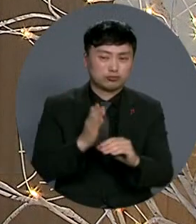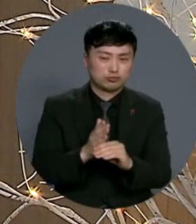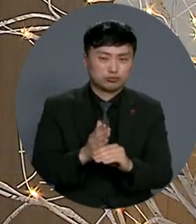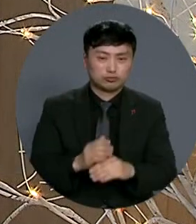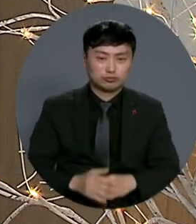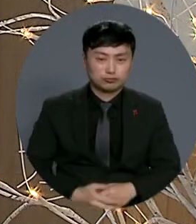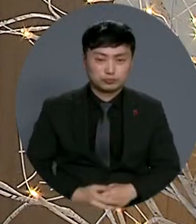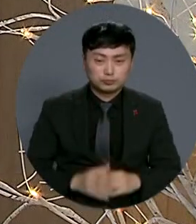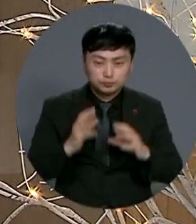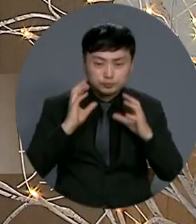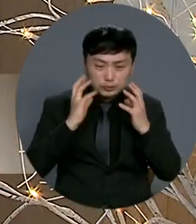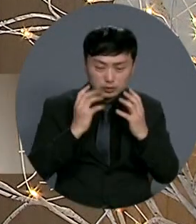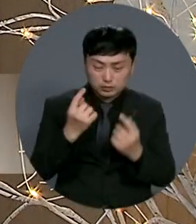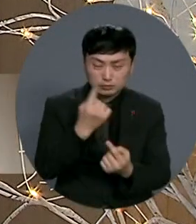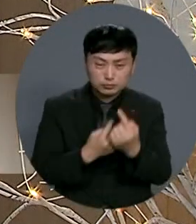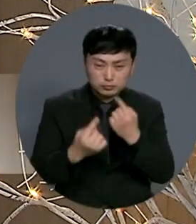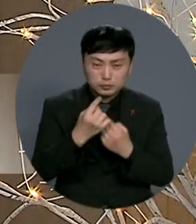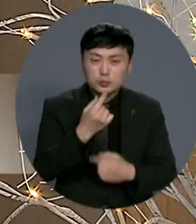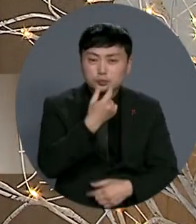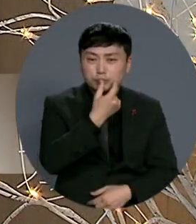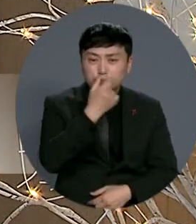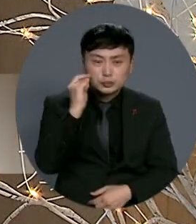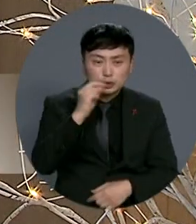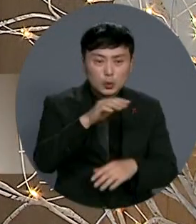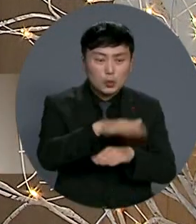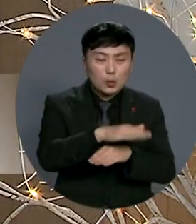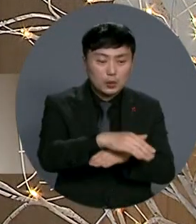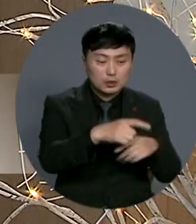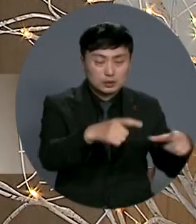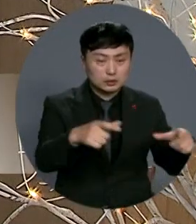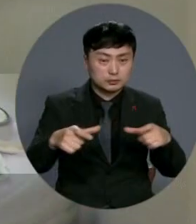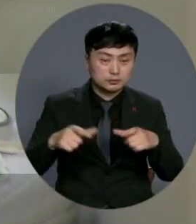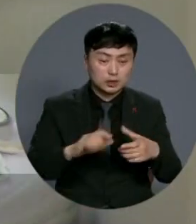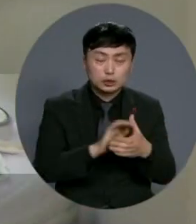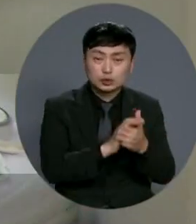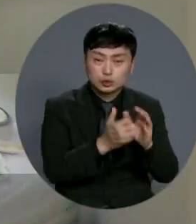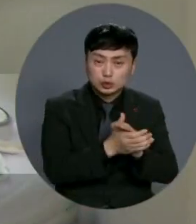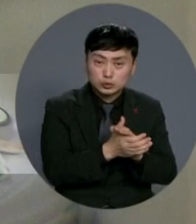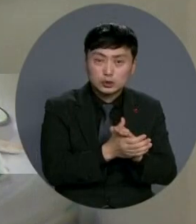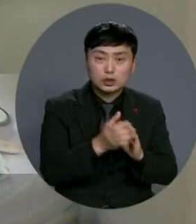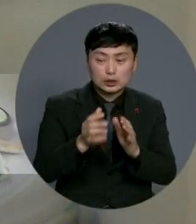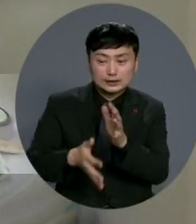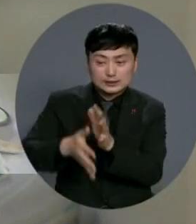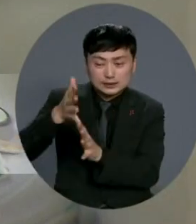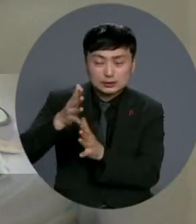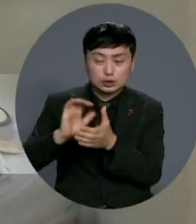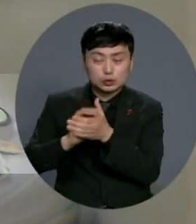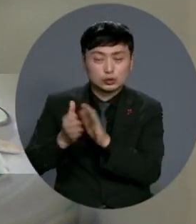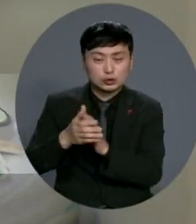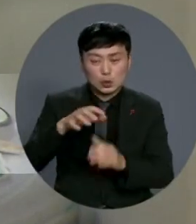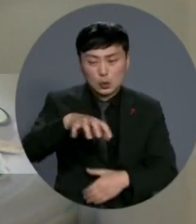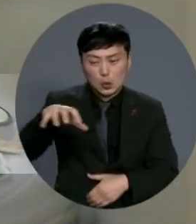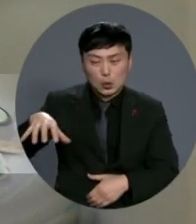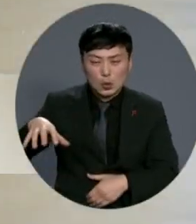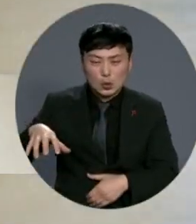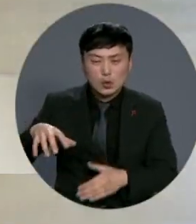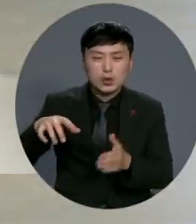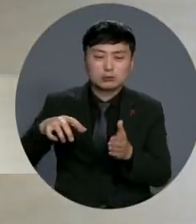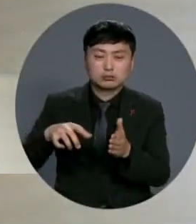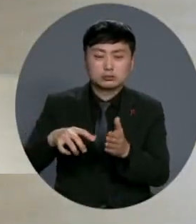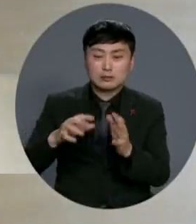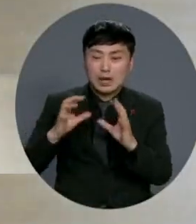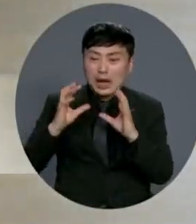원합 이달 사태는 더 많습니다 농촌의 읍면단위 유치원은 물론 시가지 유치원들 대부분 미달입니다